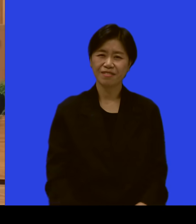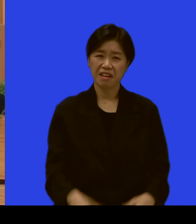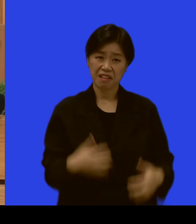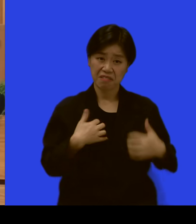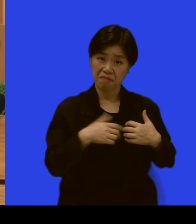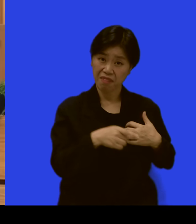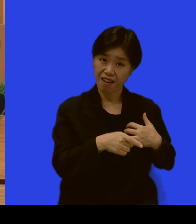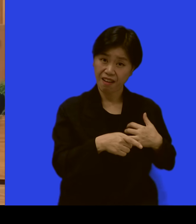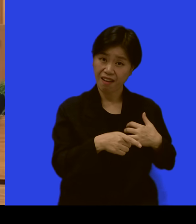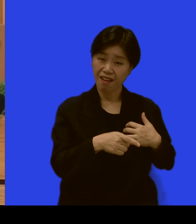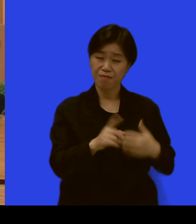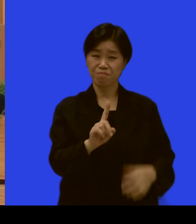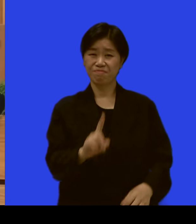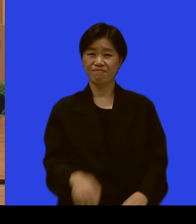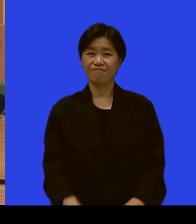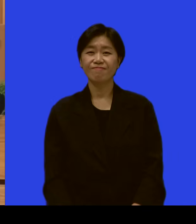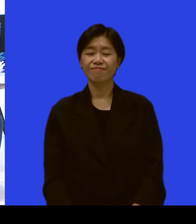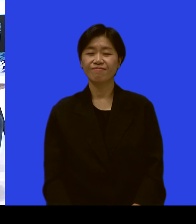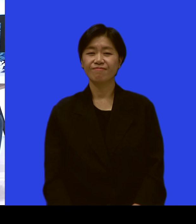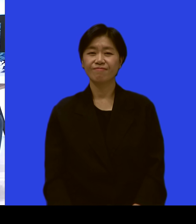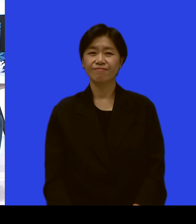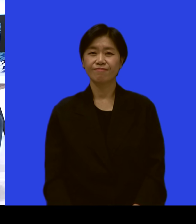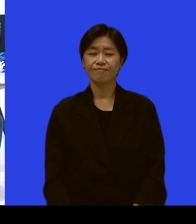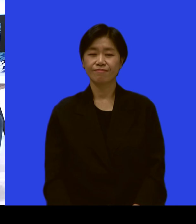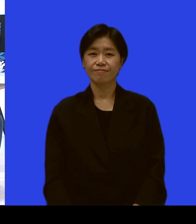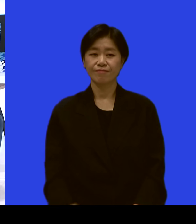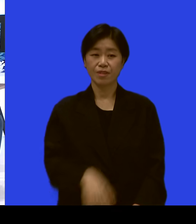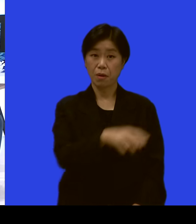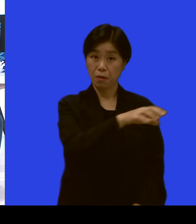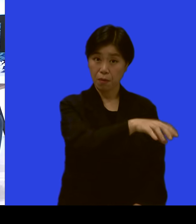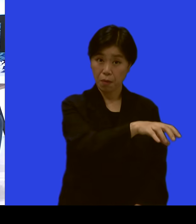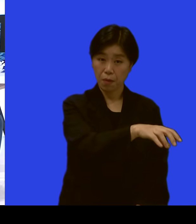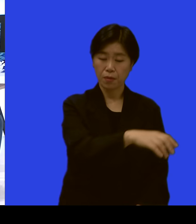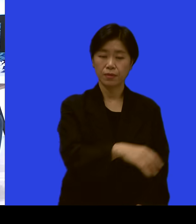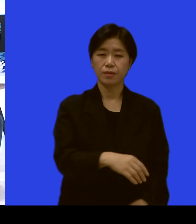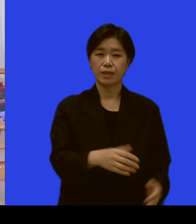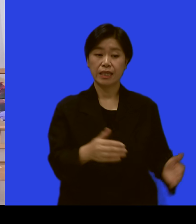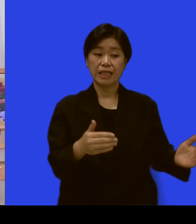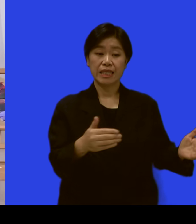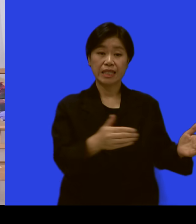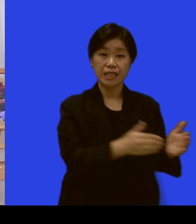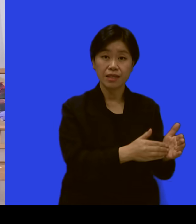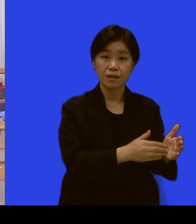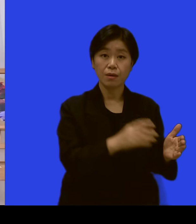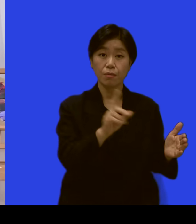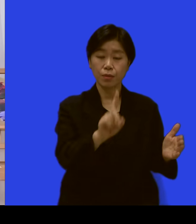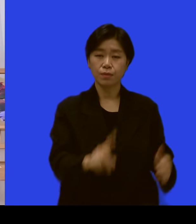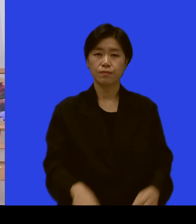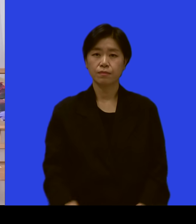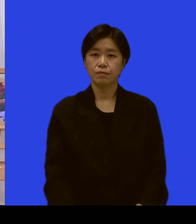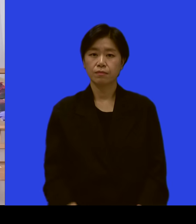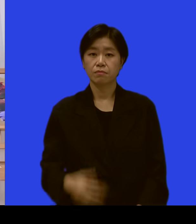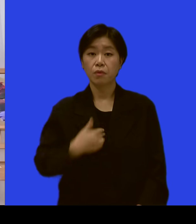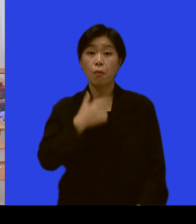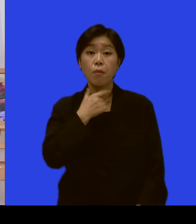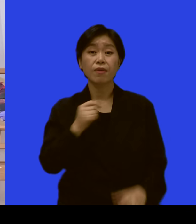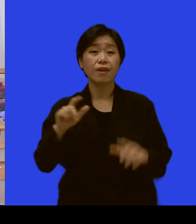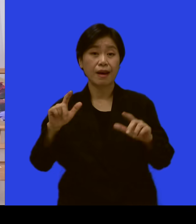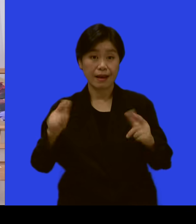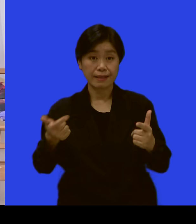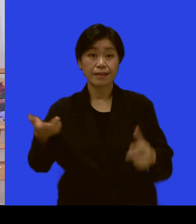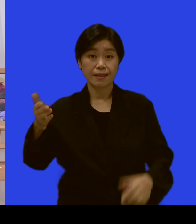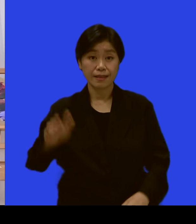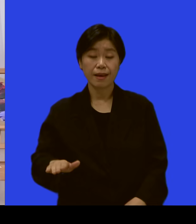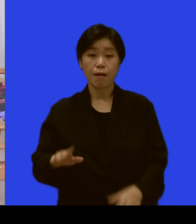네, 일터를 우아한 세계? 네, 우아한 세계. 예. 이제 거기를 마무리를 하게 된 게 사실 자의적인 건 아니었고, 그러니까